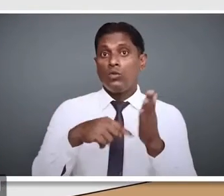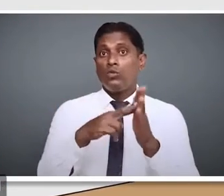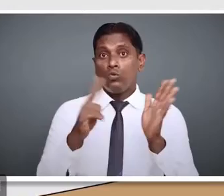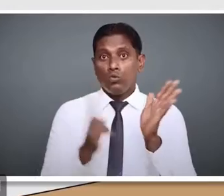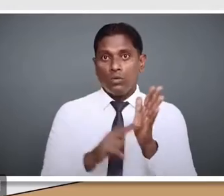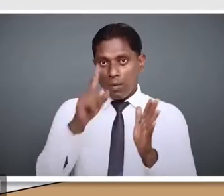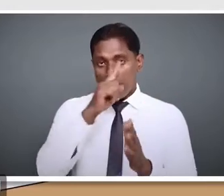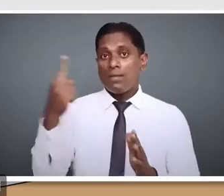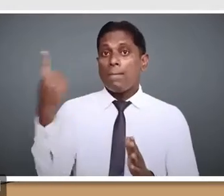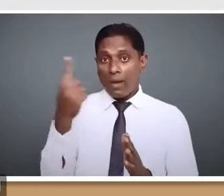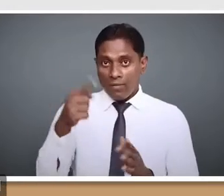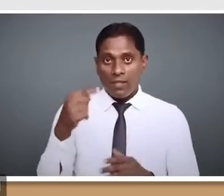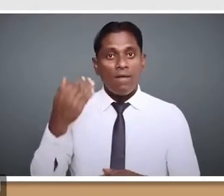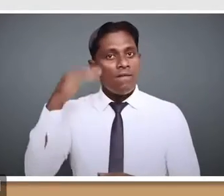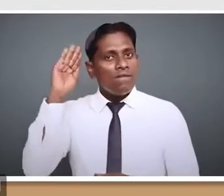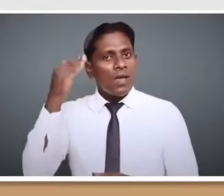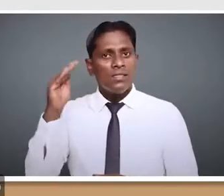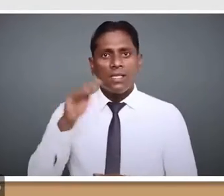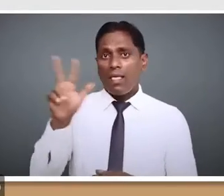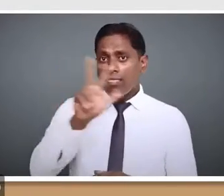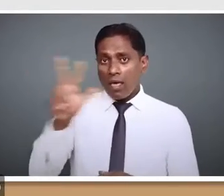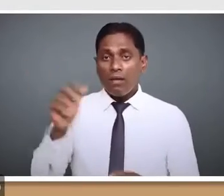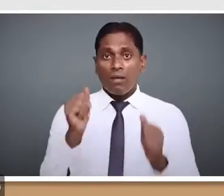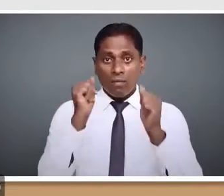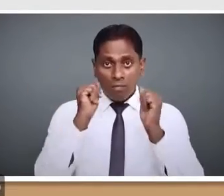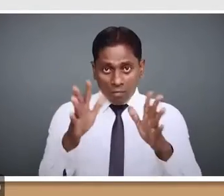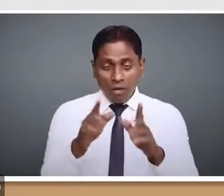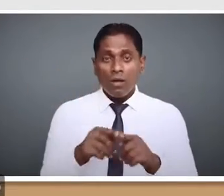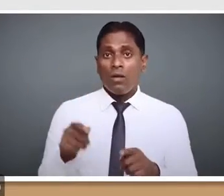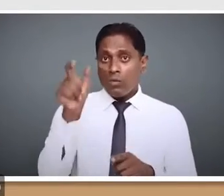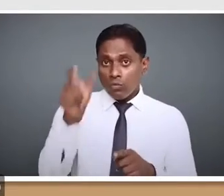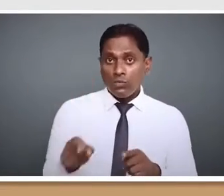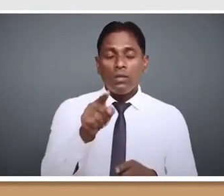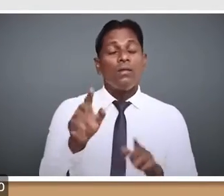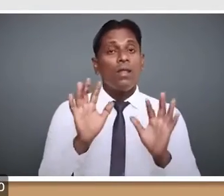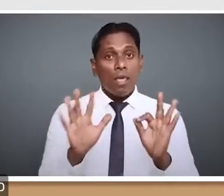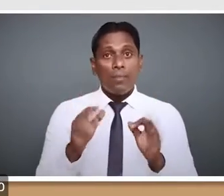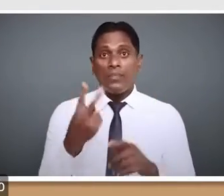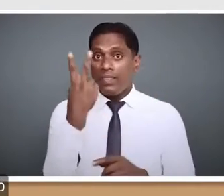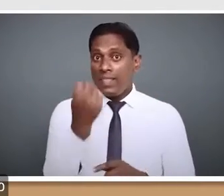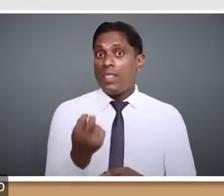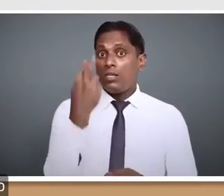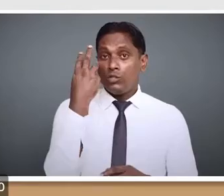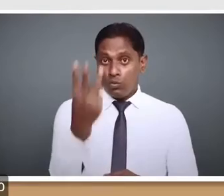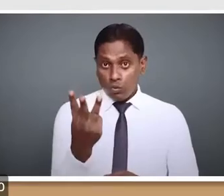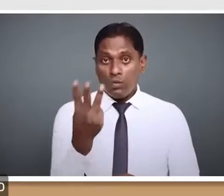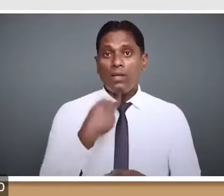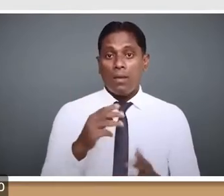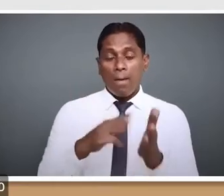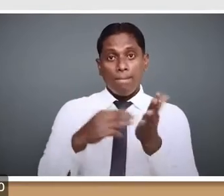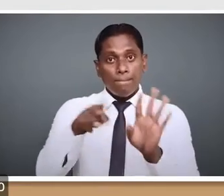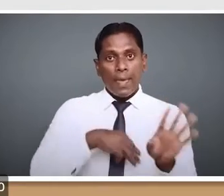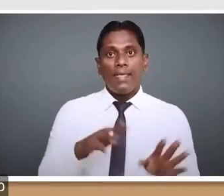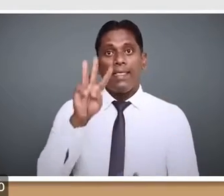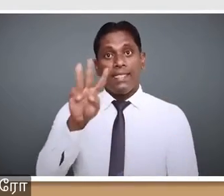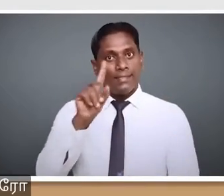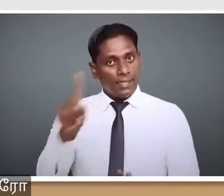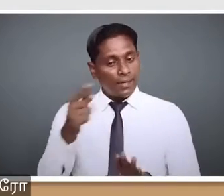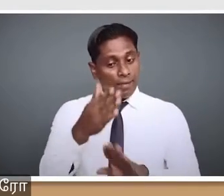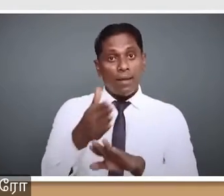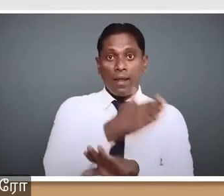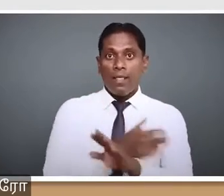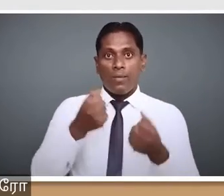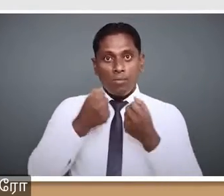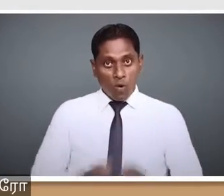ஆணி மாதம் 2021 18 வயது நிறைவு செய்திருந்தால், அதாவது 31ஆம் திகதி வைகாசி